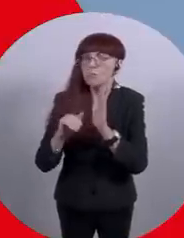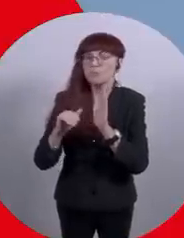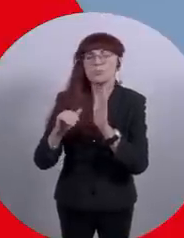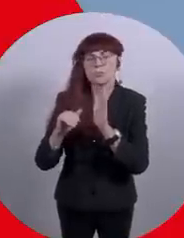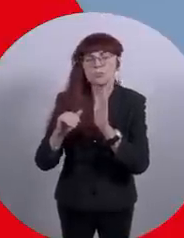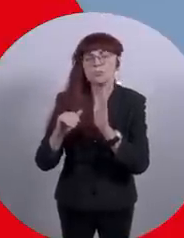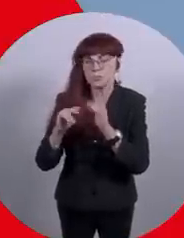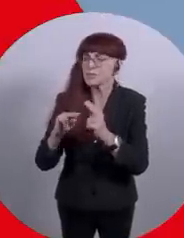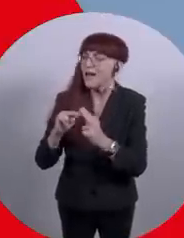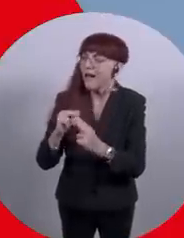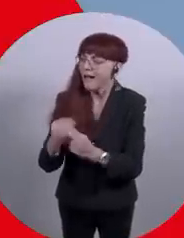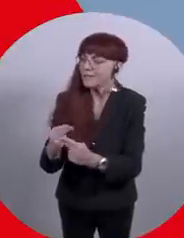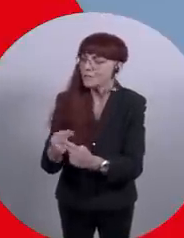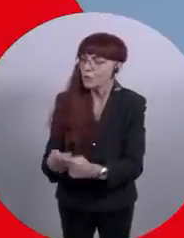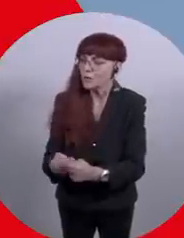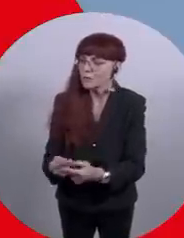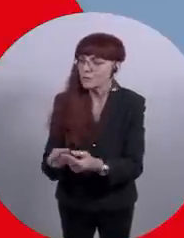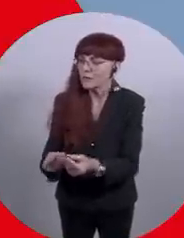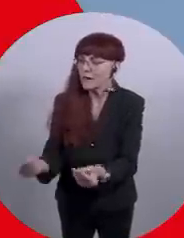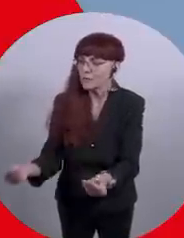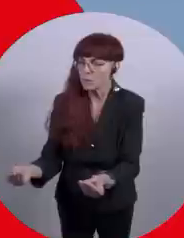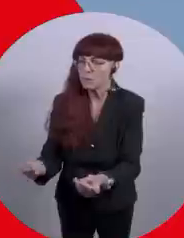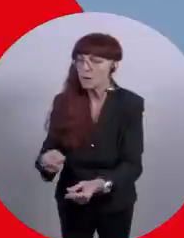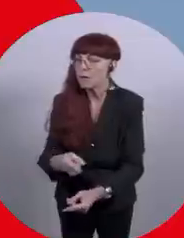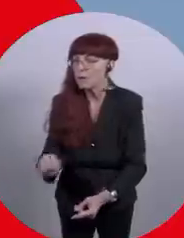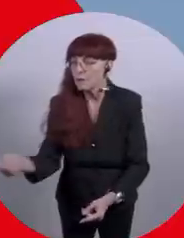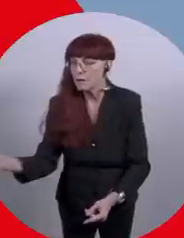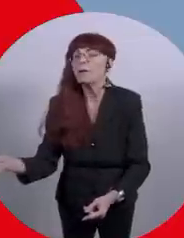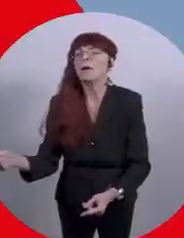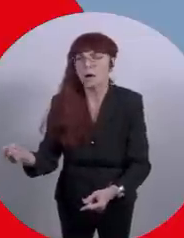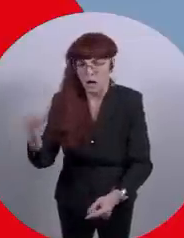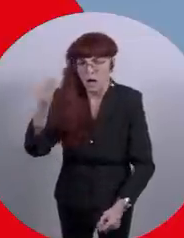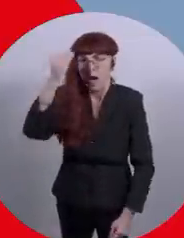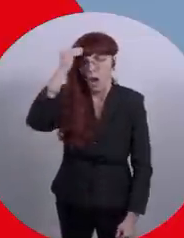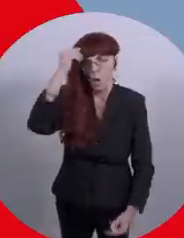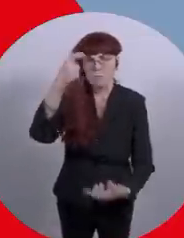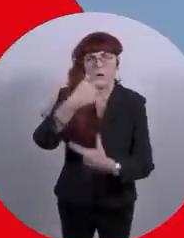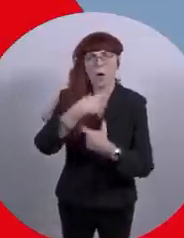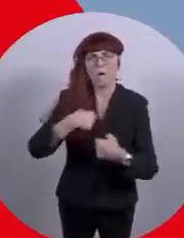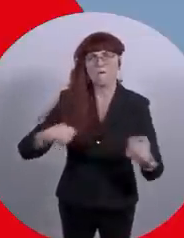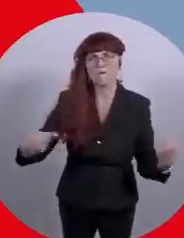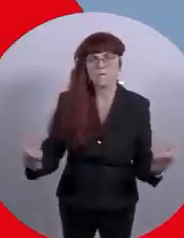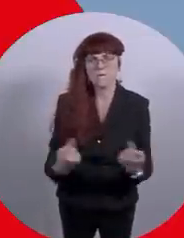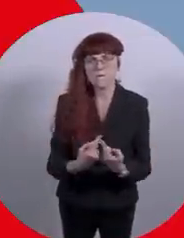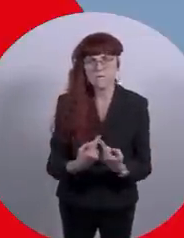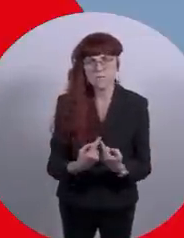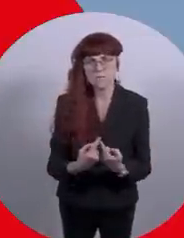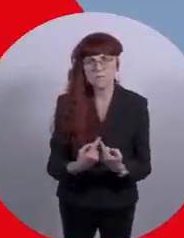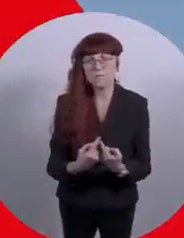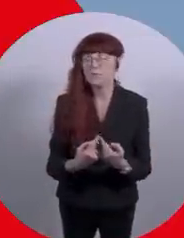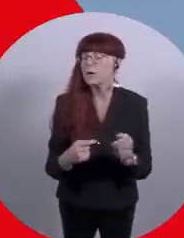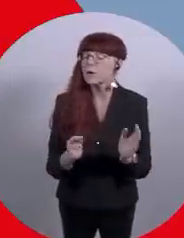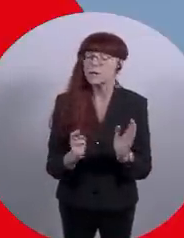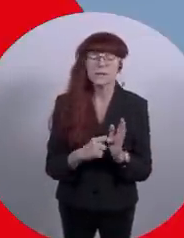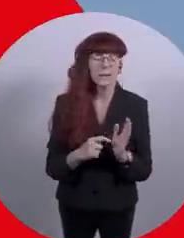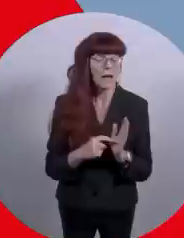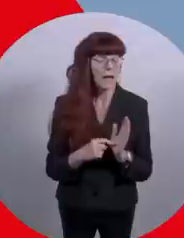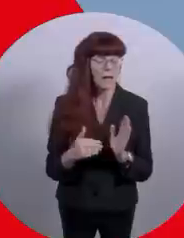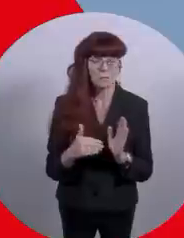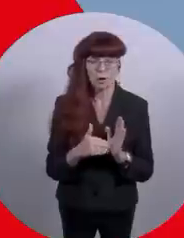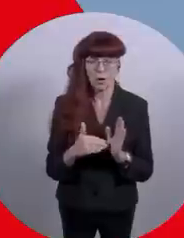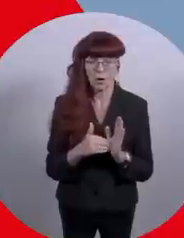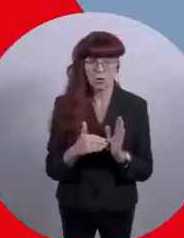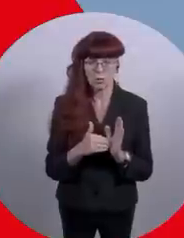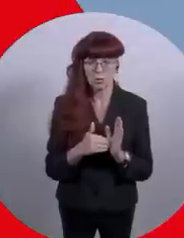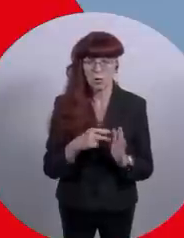dass uns die Leute diese Antwort noch glauben es ist dringend notwendig als